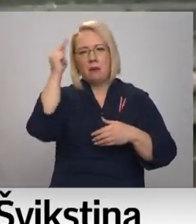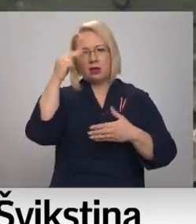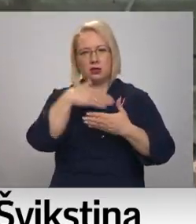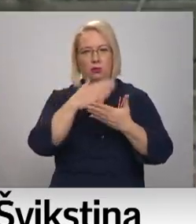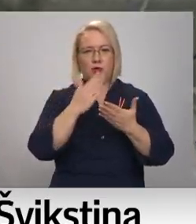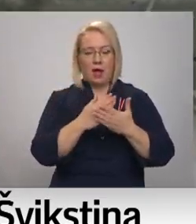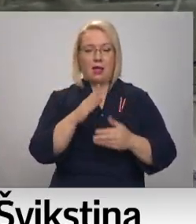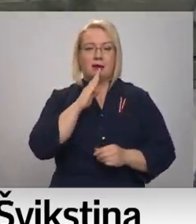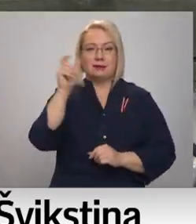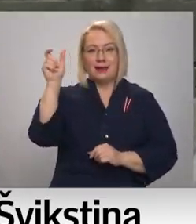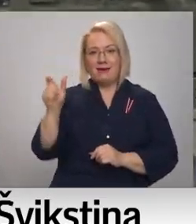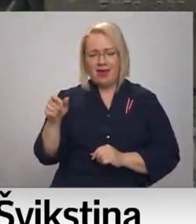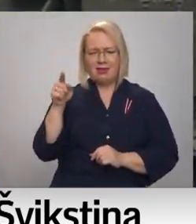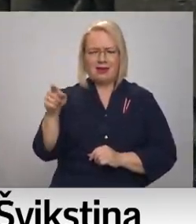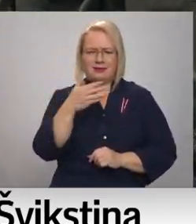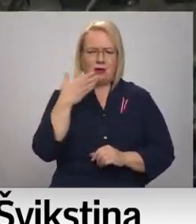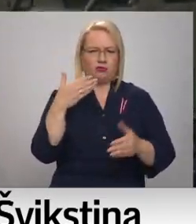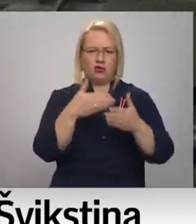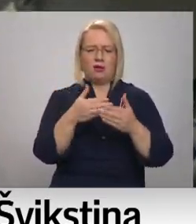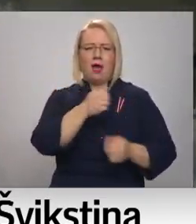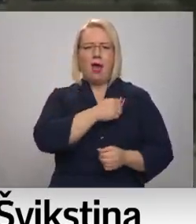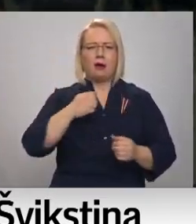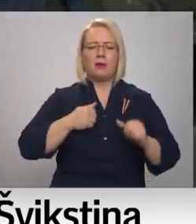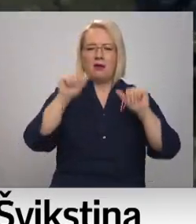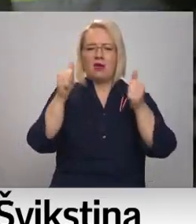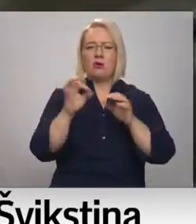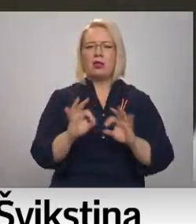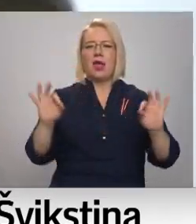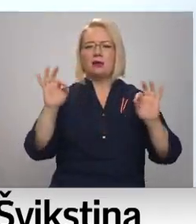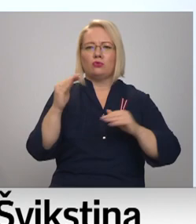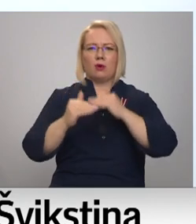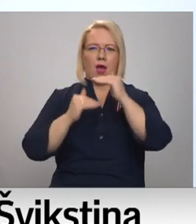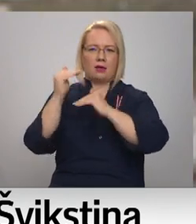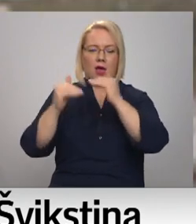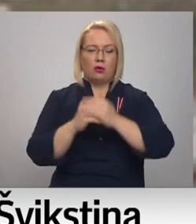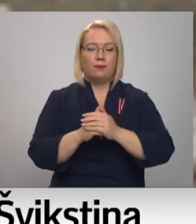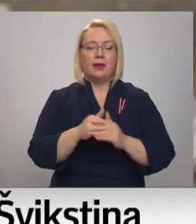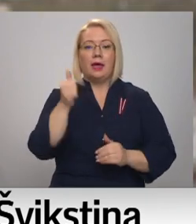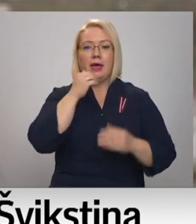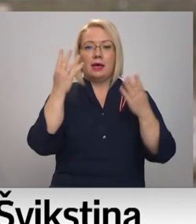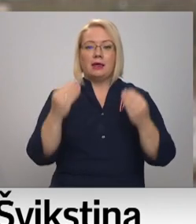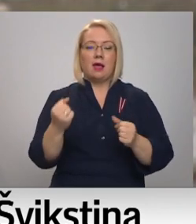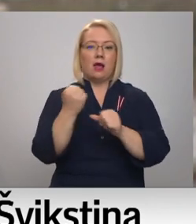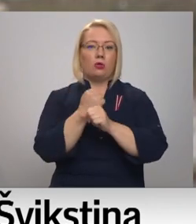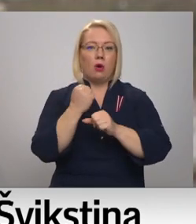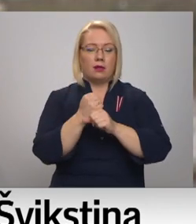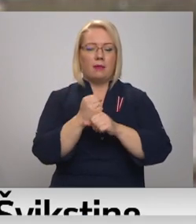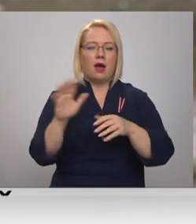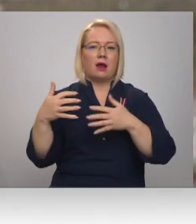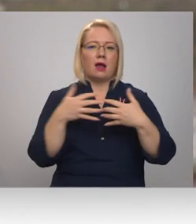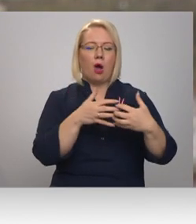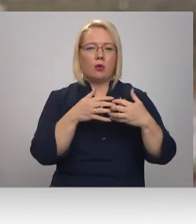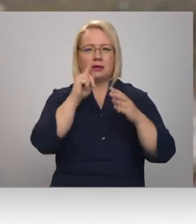Tas, ka Kristīne ir sieviete, nav nekāds šķērslis, lai armijā veidotu lielisku karjeru. Ikdienā mēs nodarbojamies ar kaujas